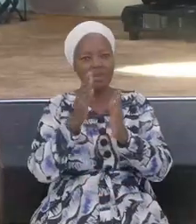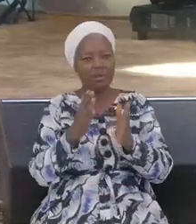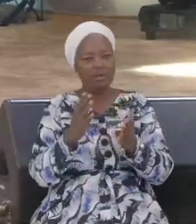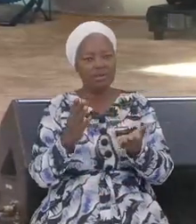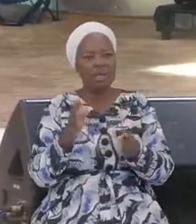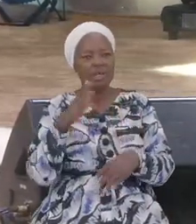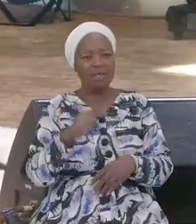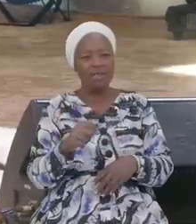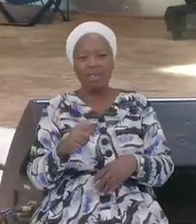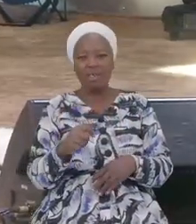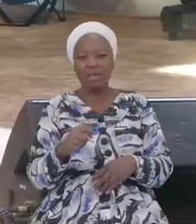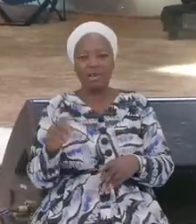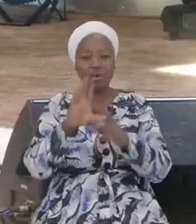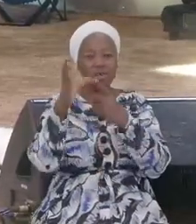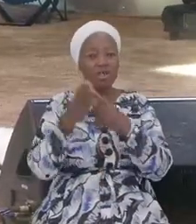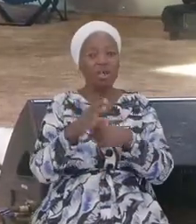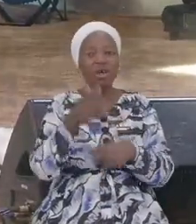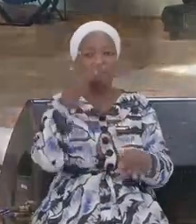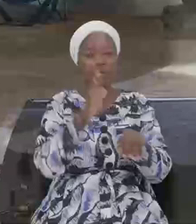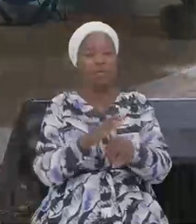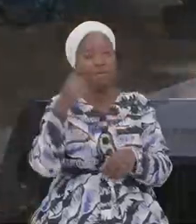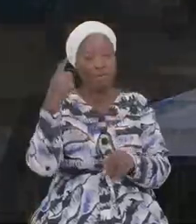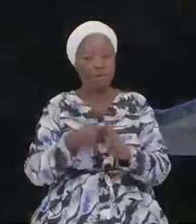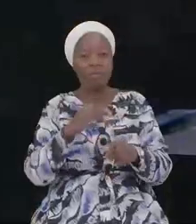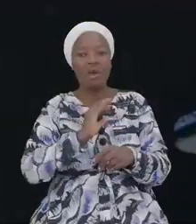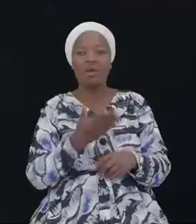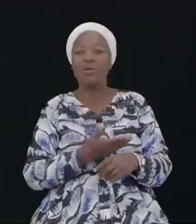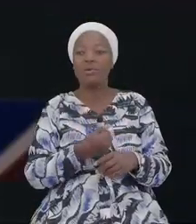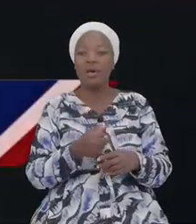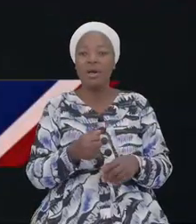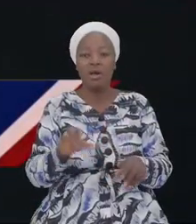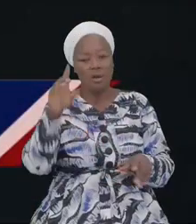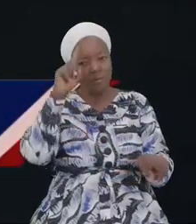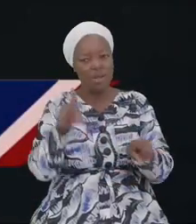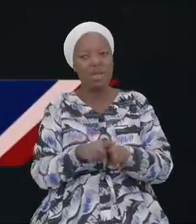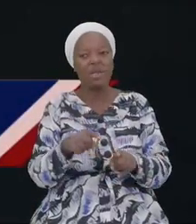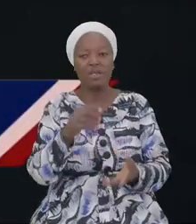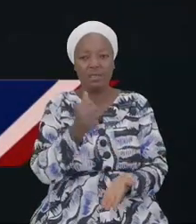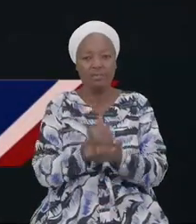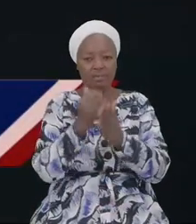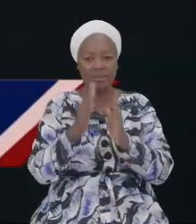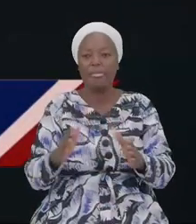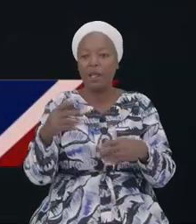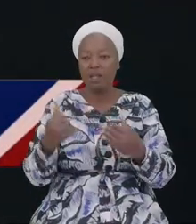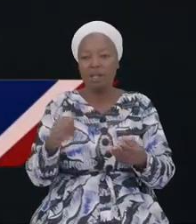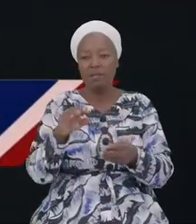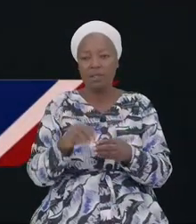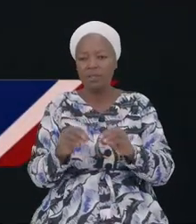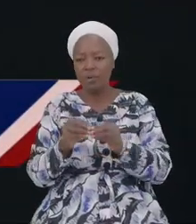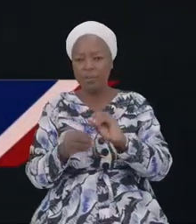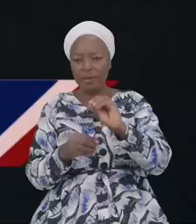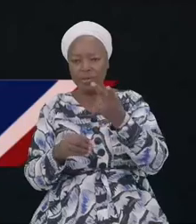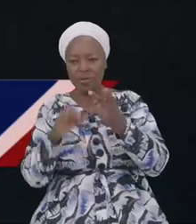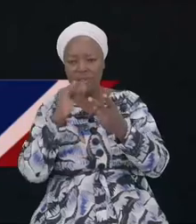part de notre bienfaiteur d'alliance. Deuxième point, le privilège conféré des croyants qui